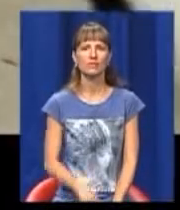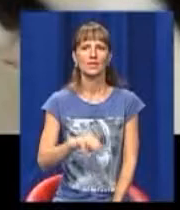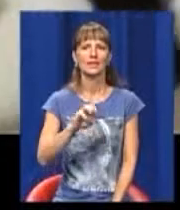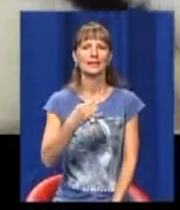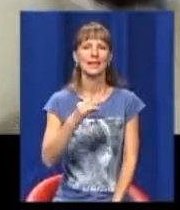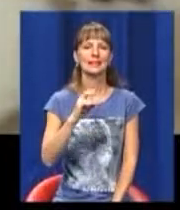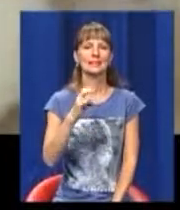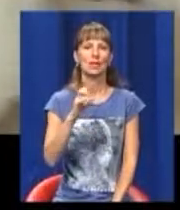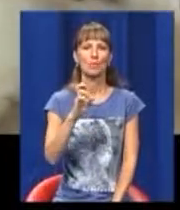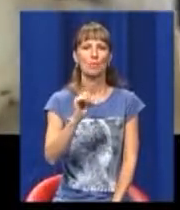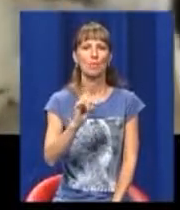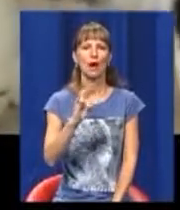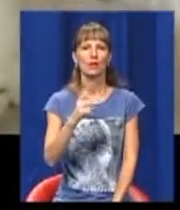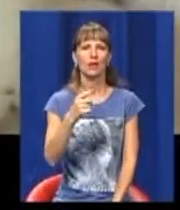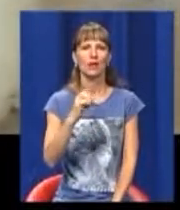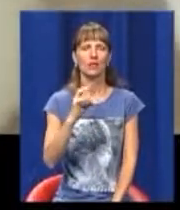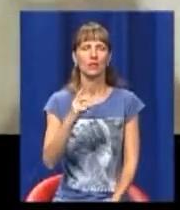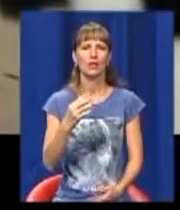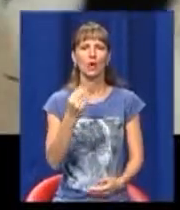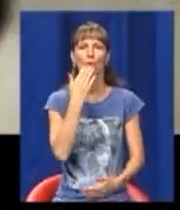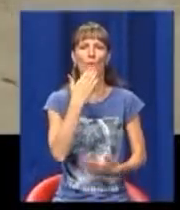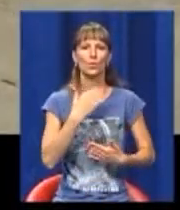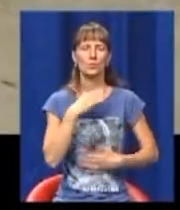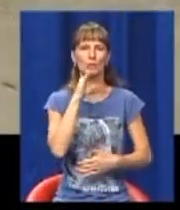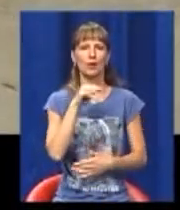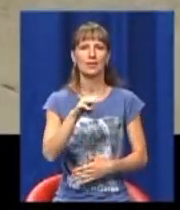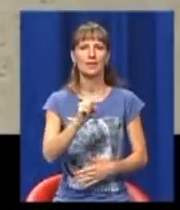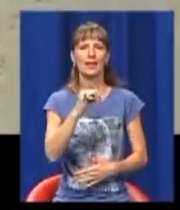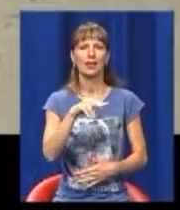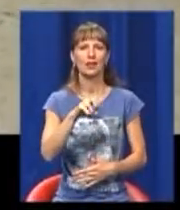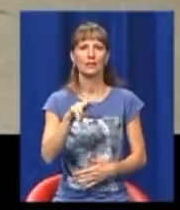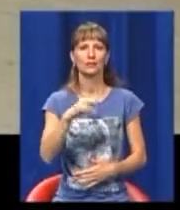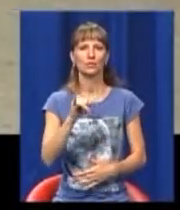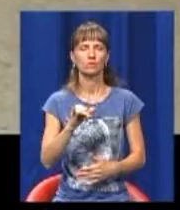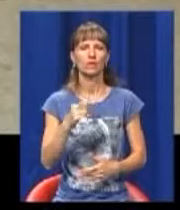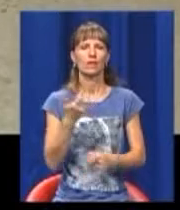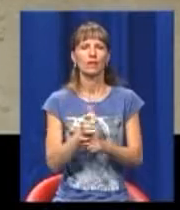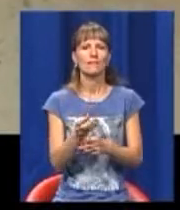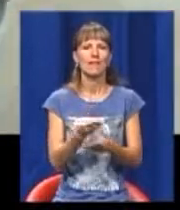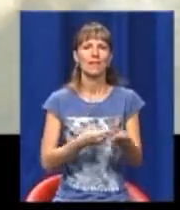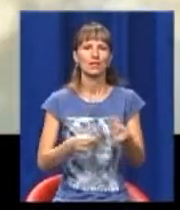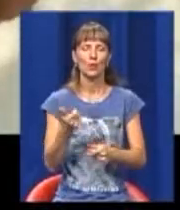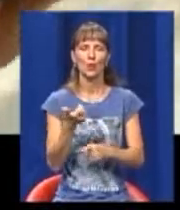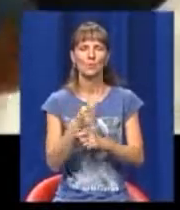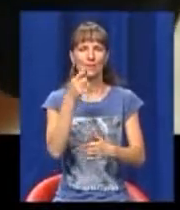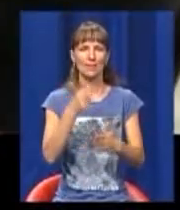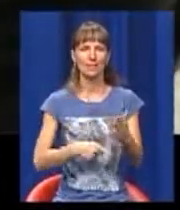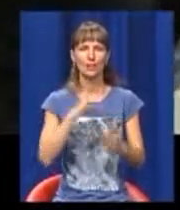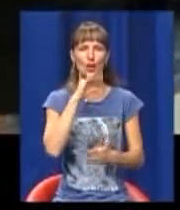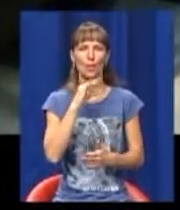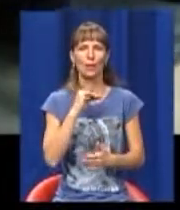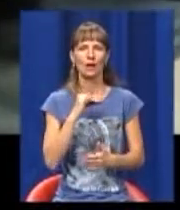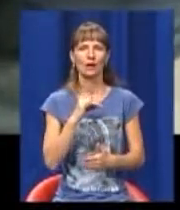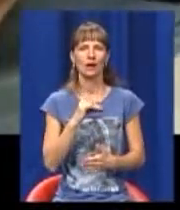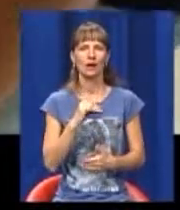Тайський бангкеф – одна з найулюбленіших порід собак Таїланду. Він чарівний і дуже відданий людині пес. Ця собака –